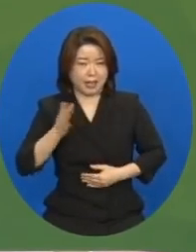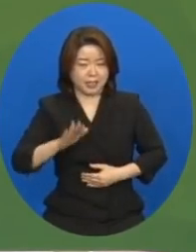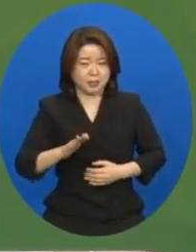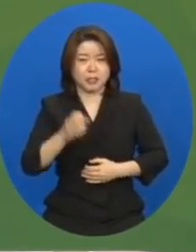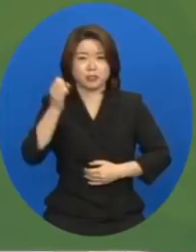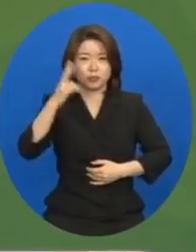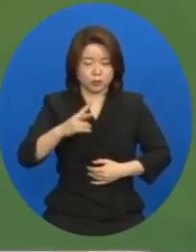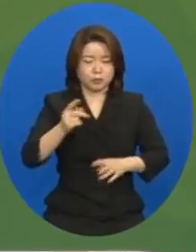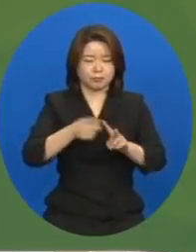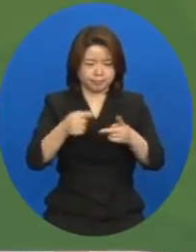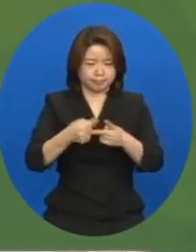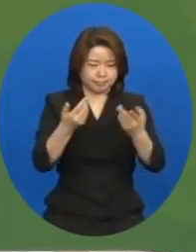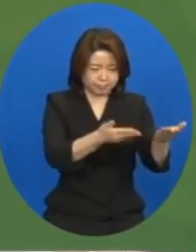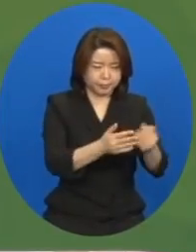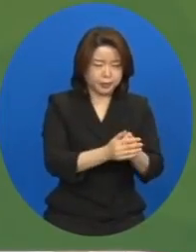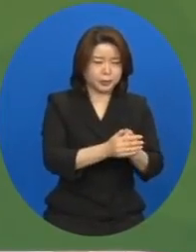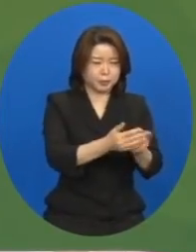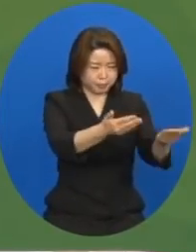받아주고